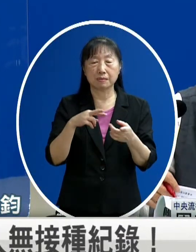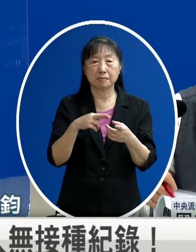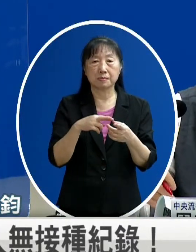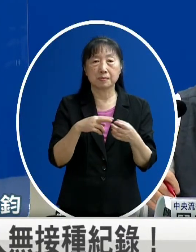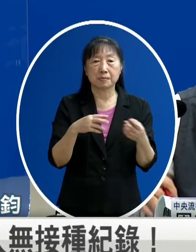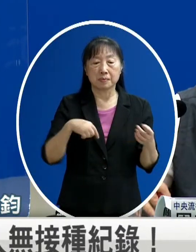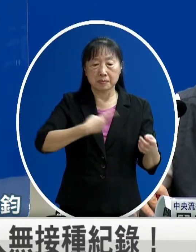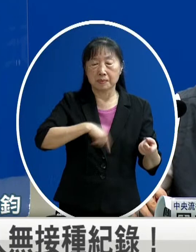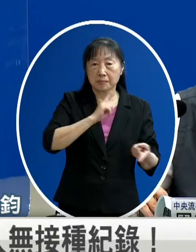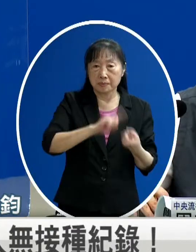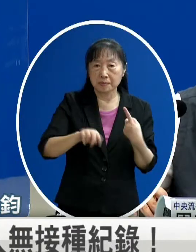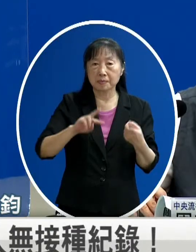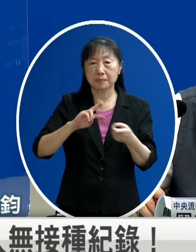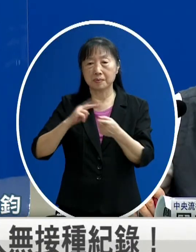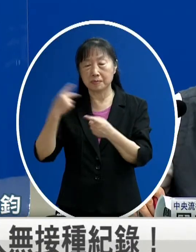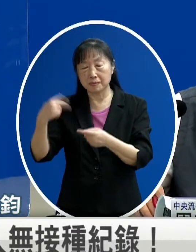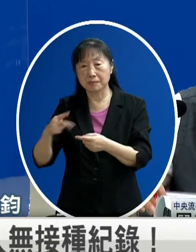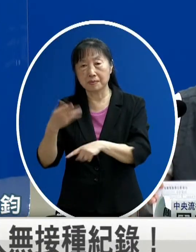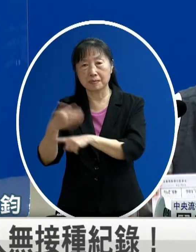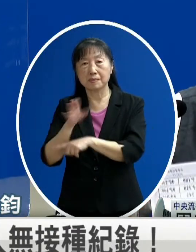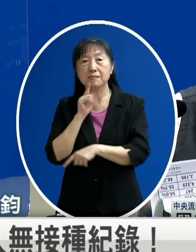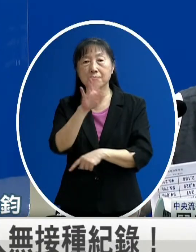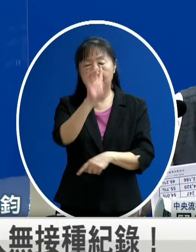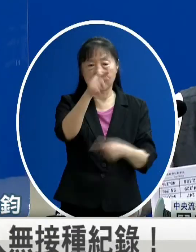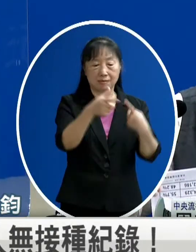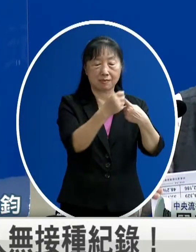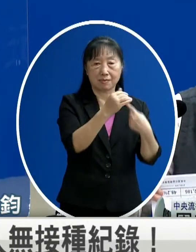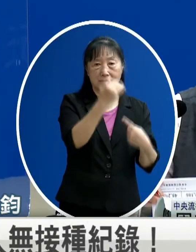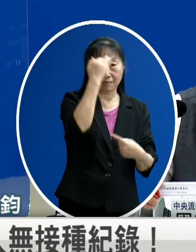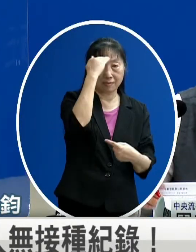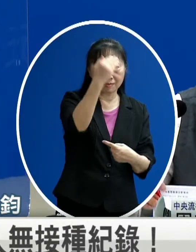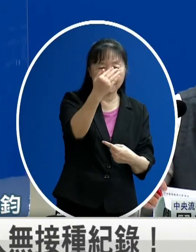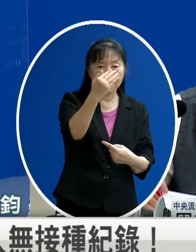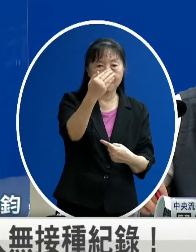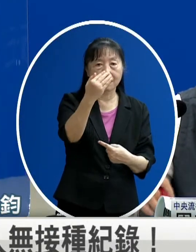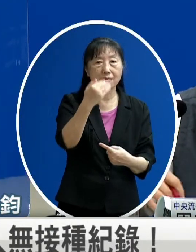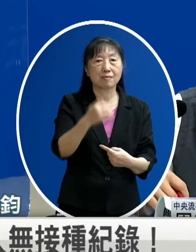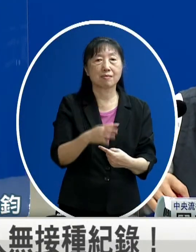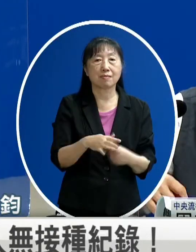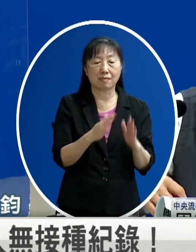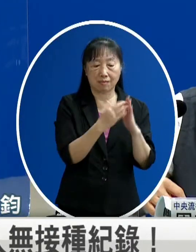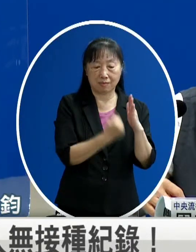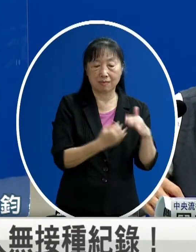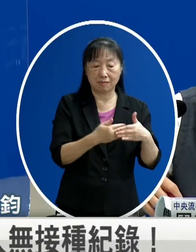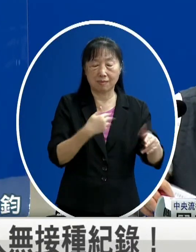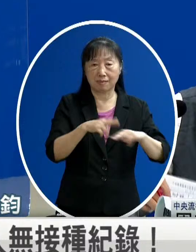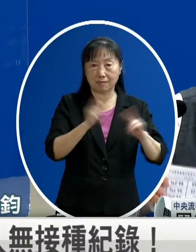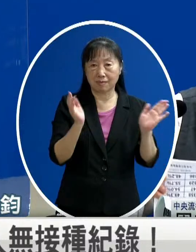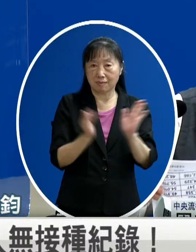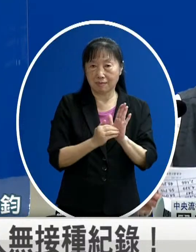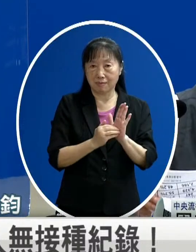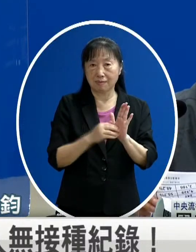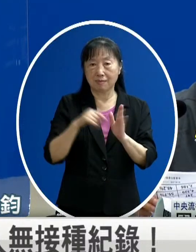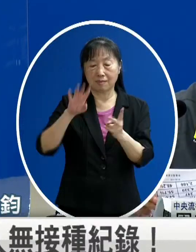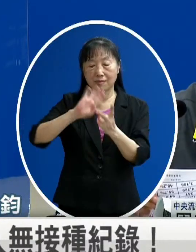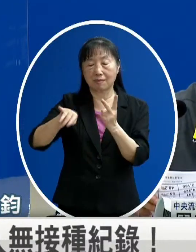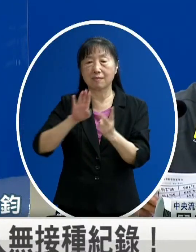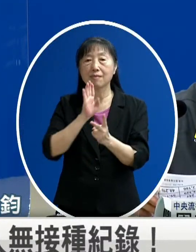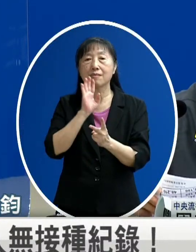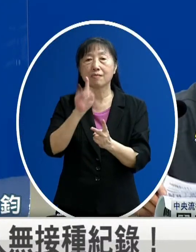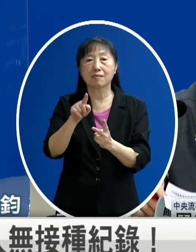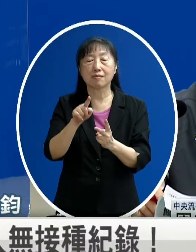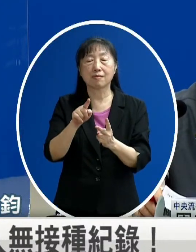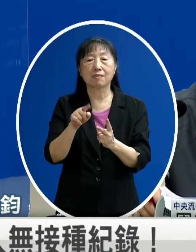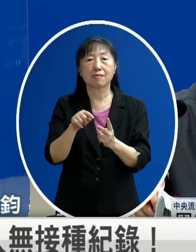日比较久，一位是距离9天在完成了这个居家照护解隔之后，另外一位的话